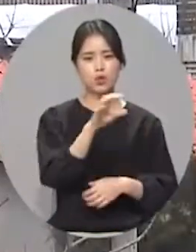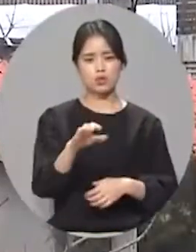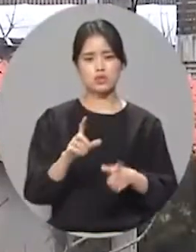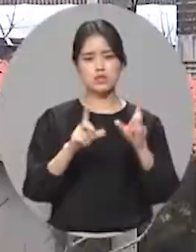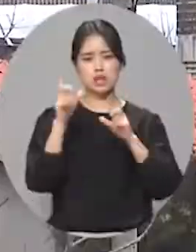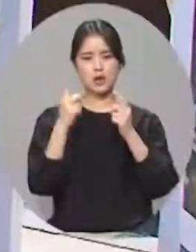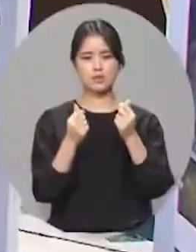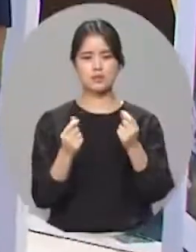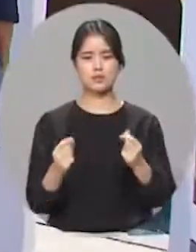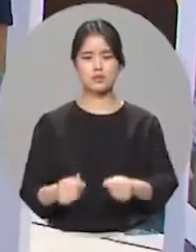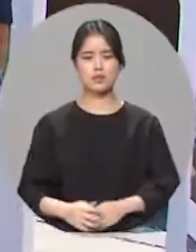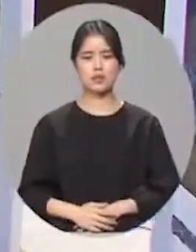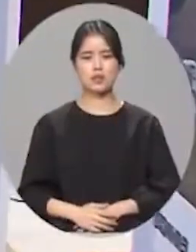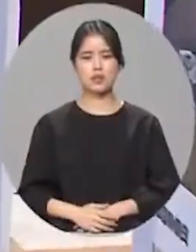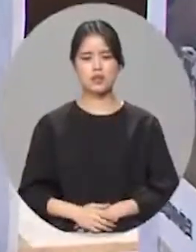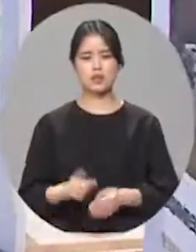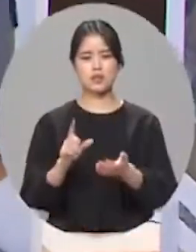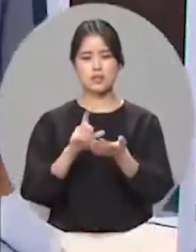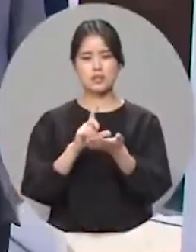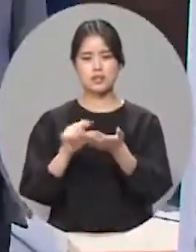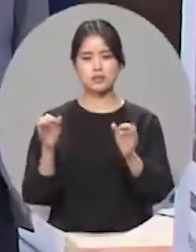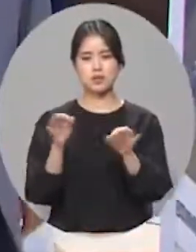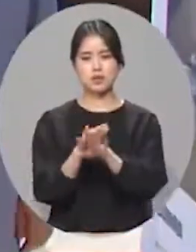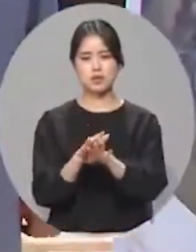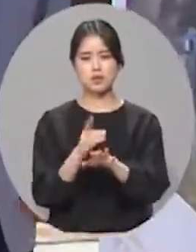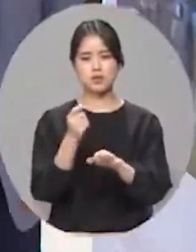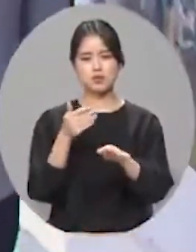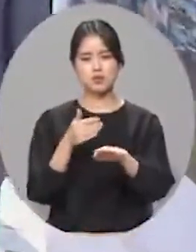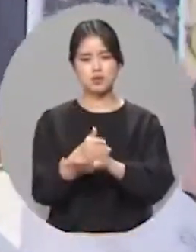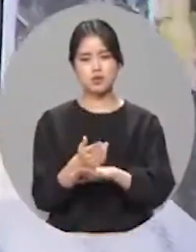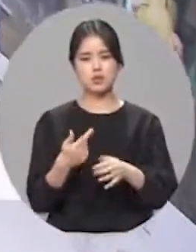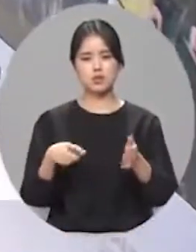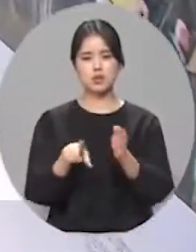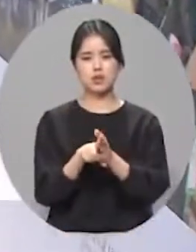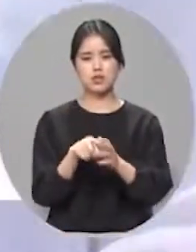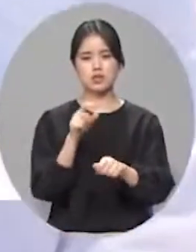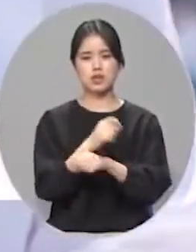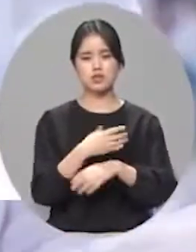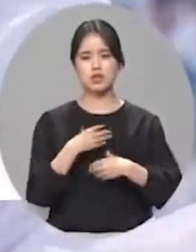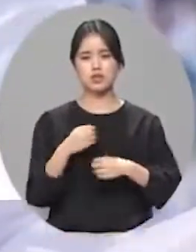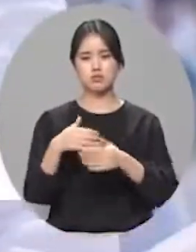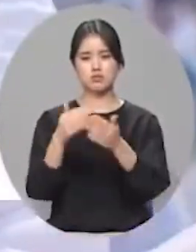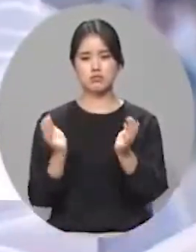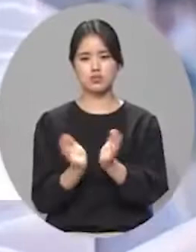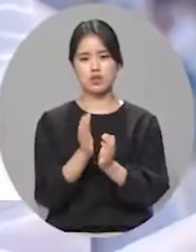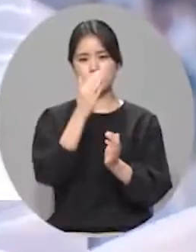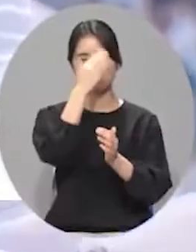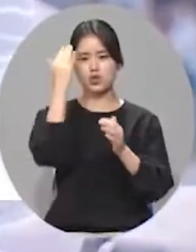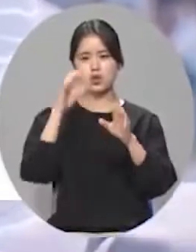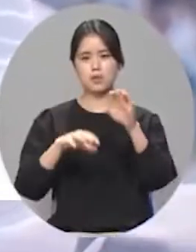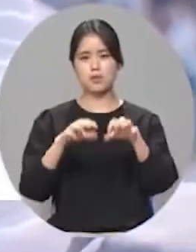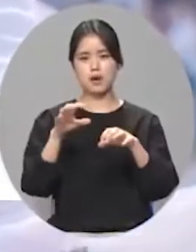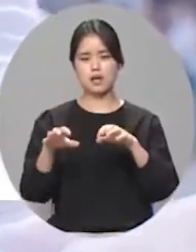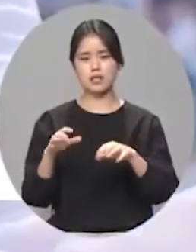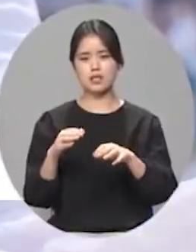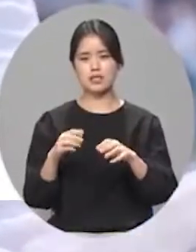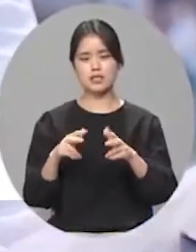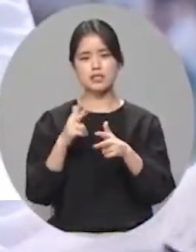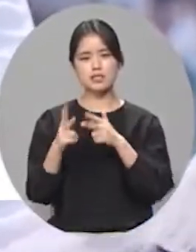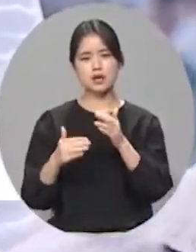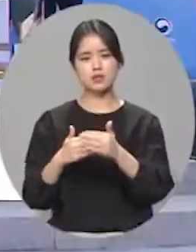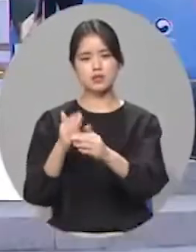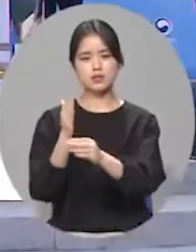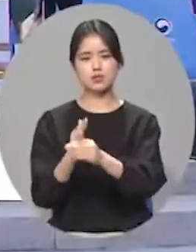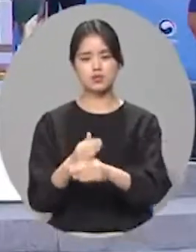비슷합니다. 지방 소멸을 조금이나마 늦추기 위해 행정안전부가 청년마을 조성 사업을 진행하고